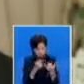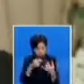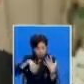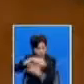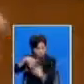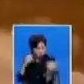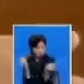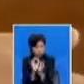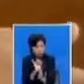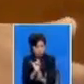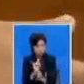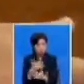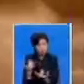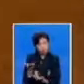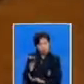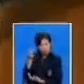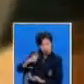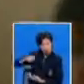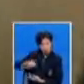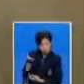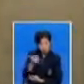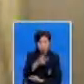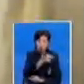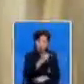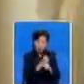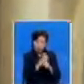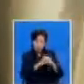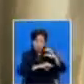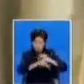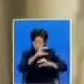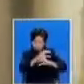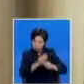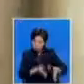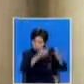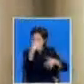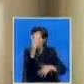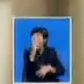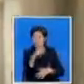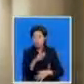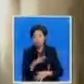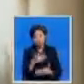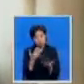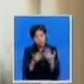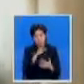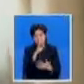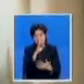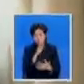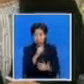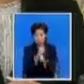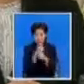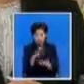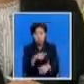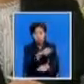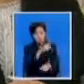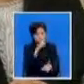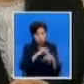ณาว่าให้ก่อสร้างไปก่อนนะฮะแล้วเขาเนี่ยต้องรับความเสี่ยงเองว่าถ้าสร้างเสร็จแต่ปรากฏว่าใบอนุญาตที่จะประก